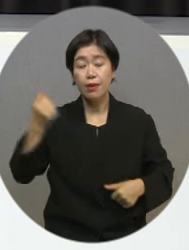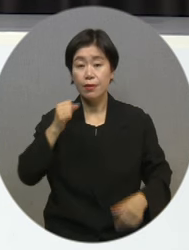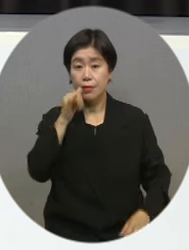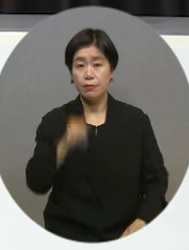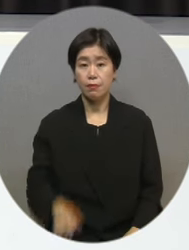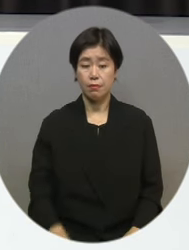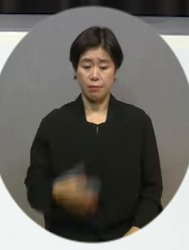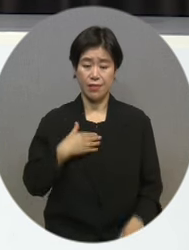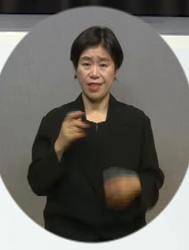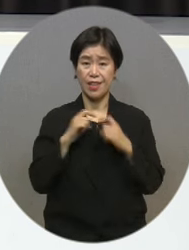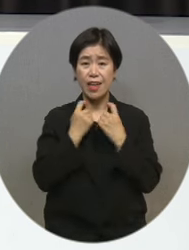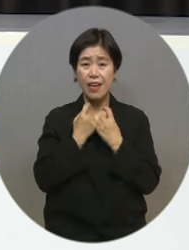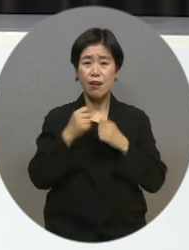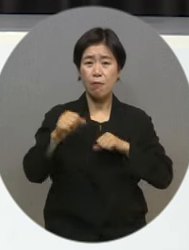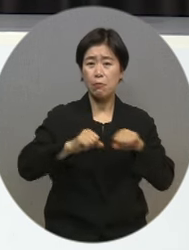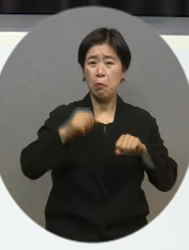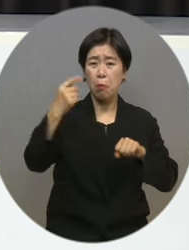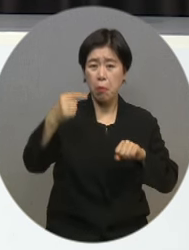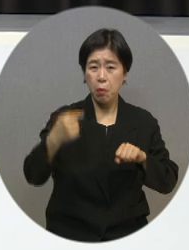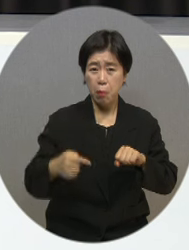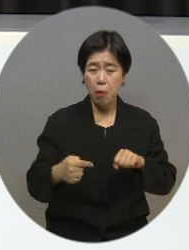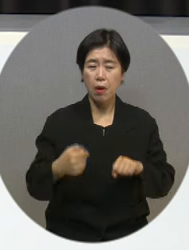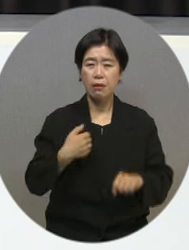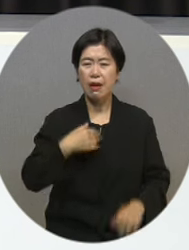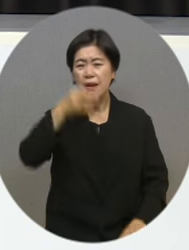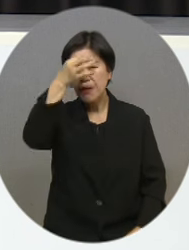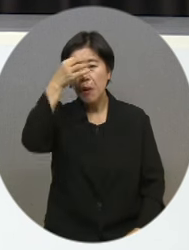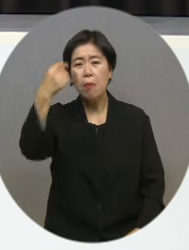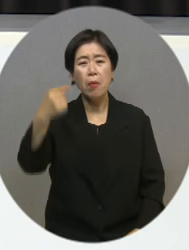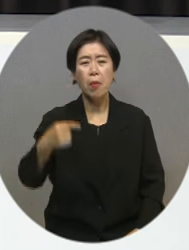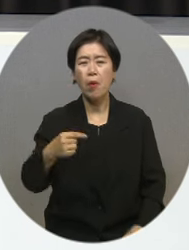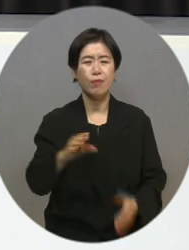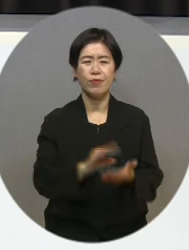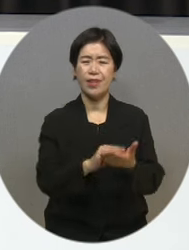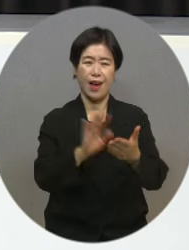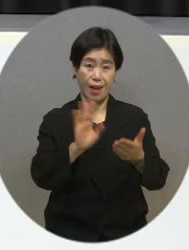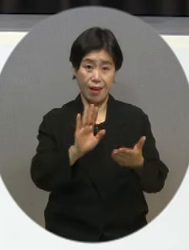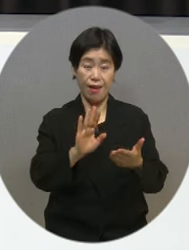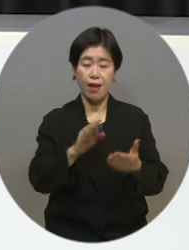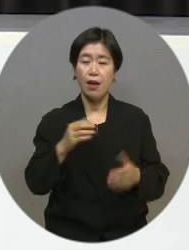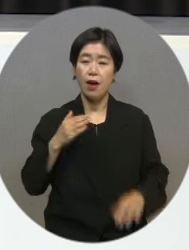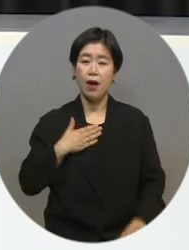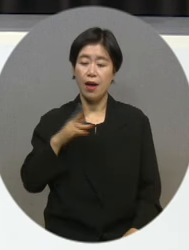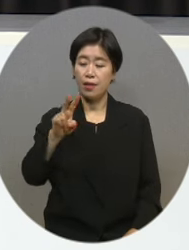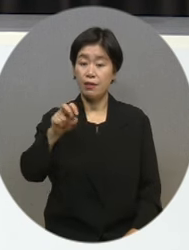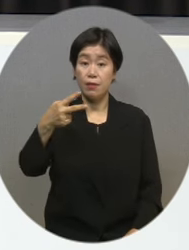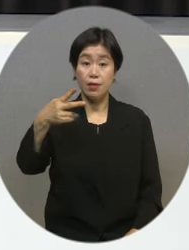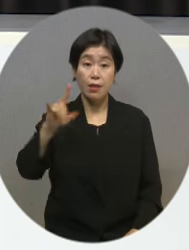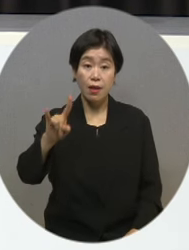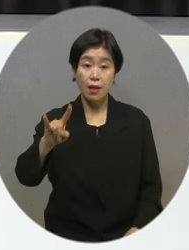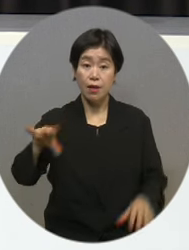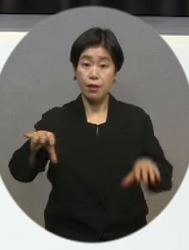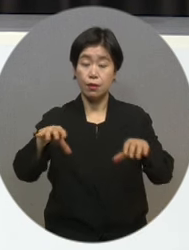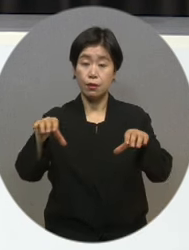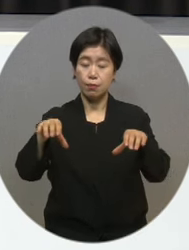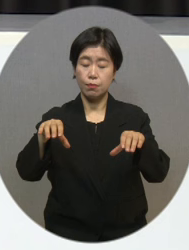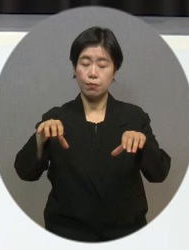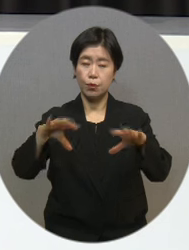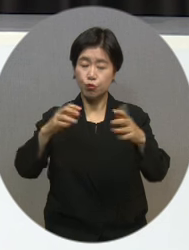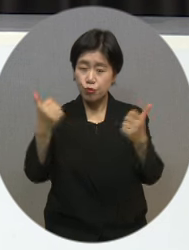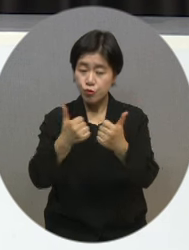것을 넘어서 우리 사회가 해결해야 할 22대 총선에 담겨진